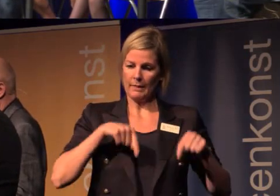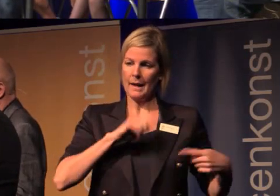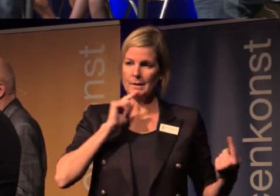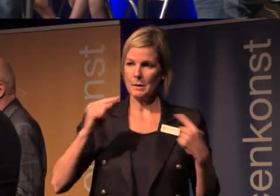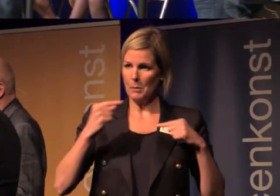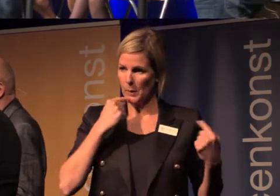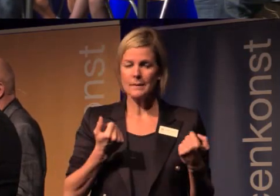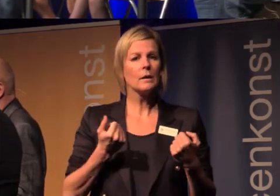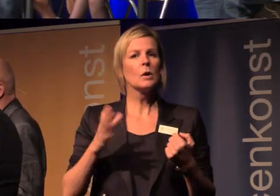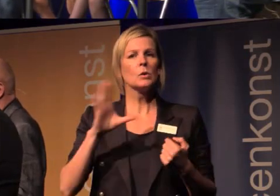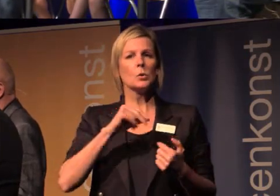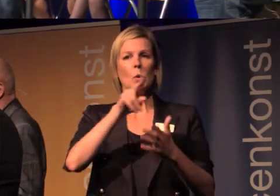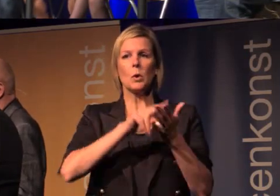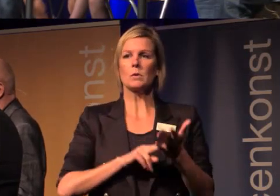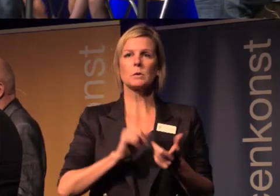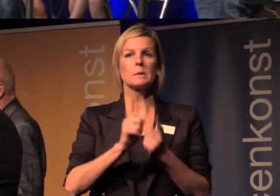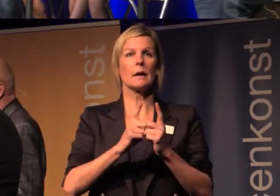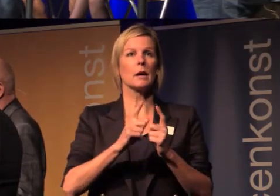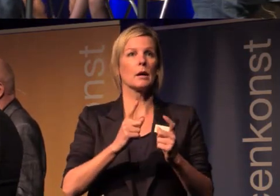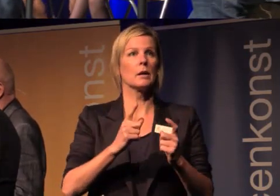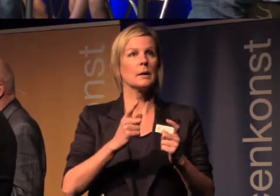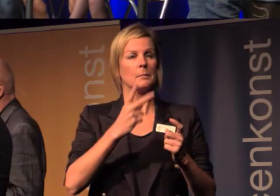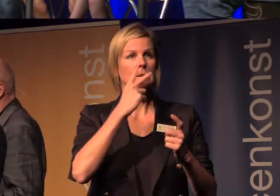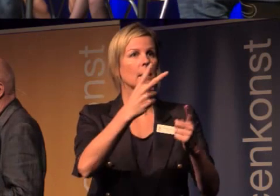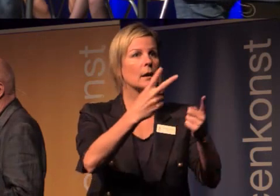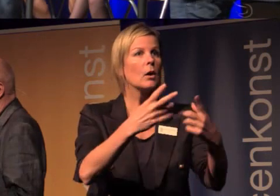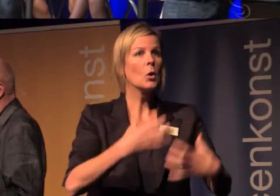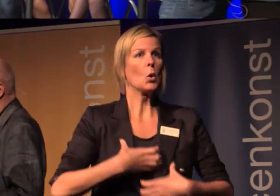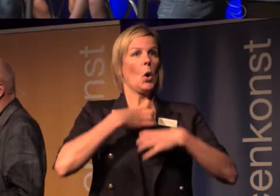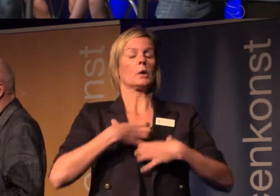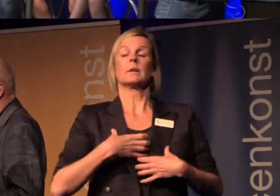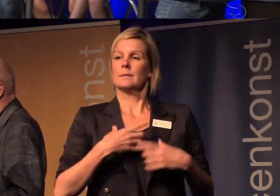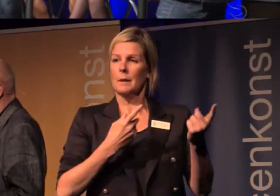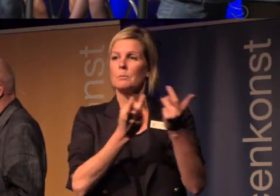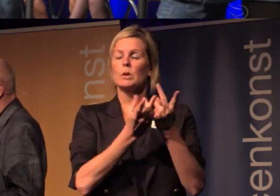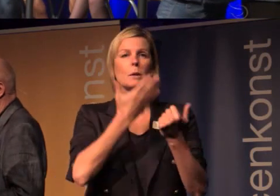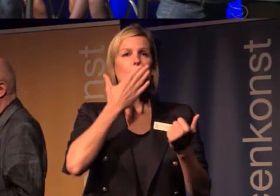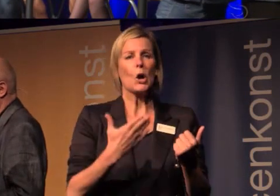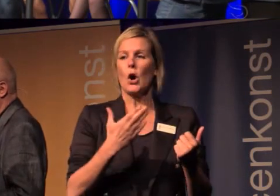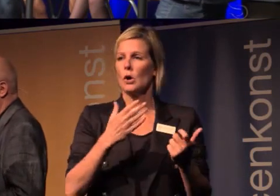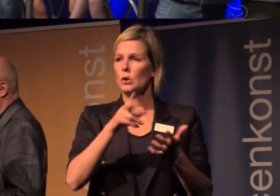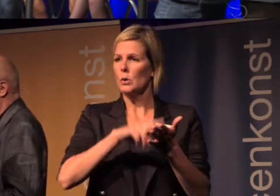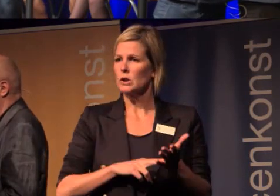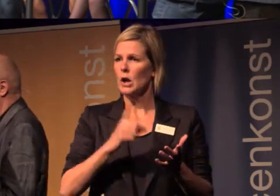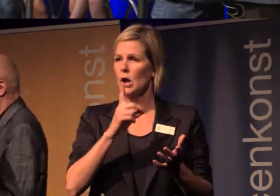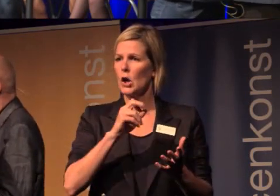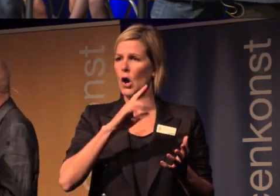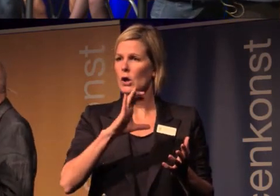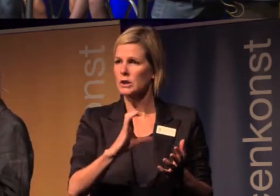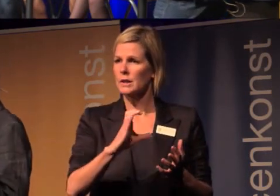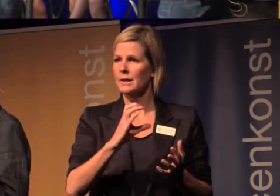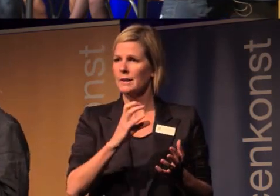konst som chockerar och ifrågasätter, det är också bra konst. Lars Vilks, ska han få stöd av